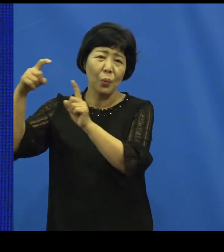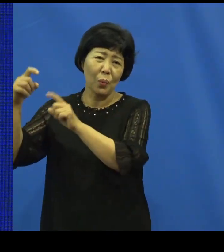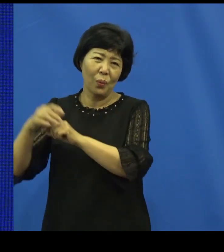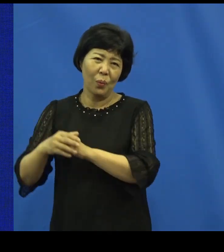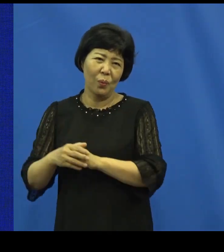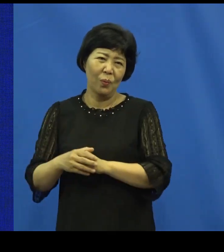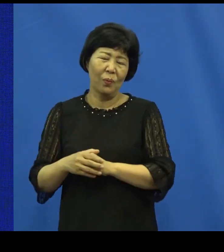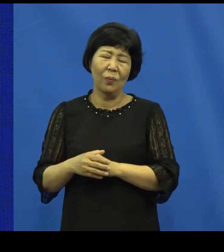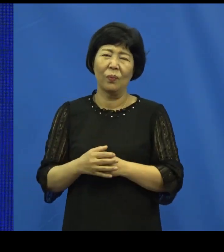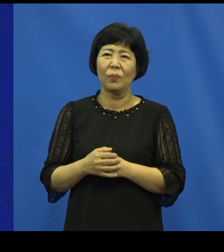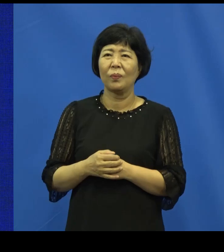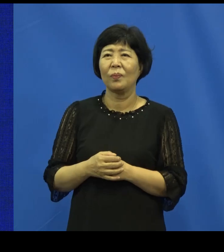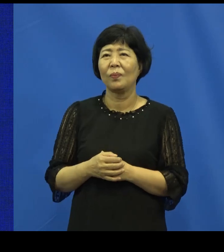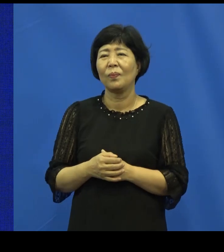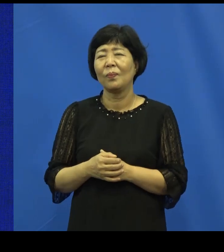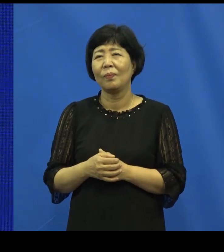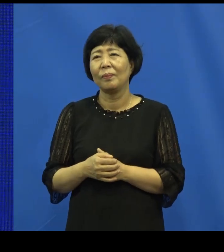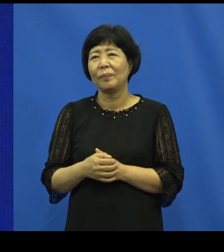내려놓으라고 얘기하는 거죠.